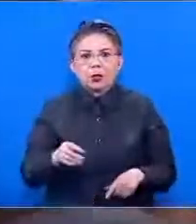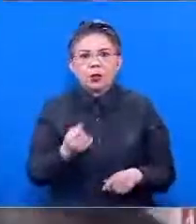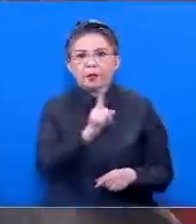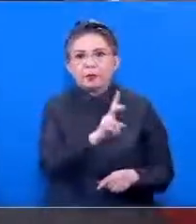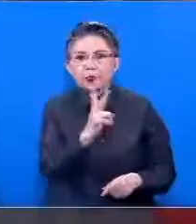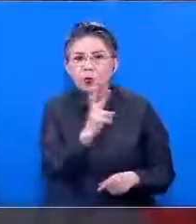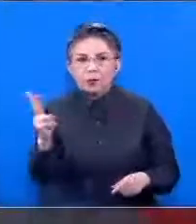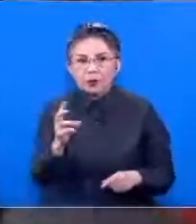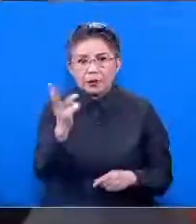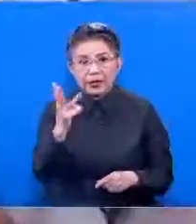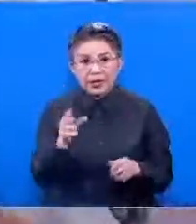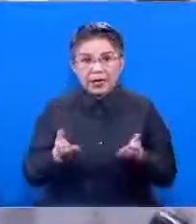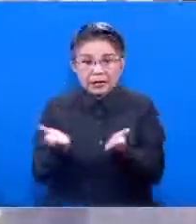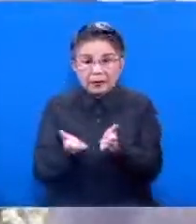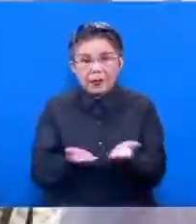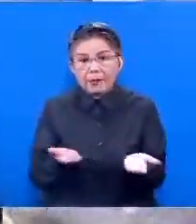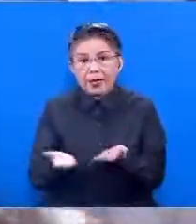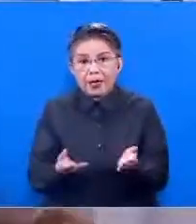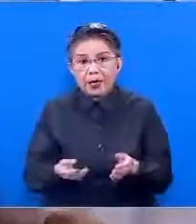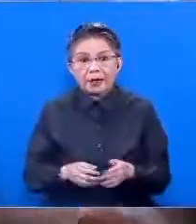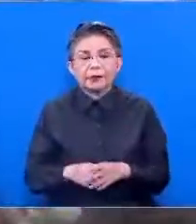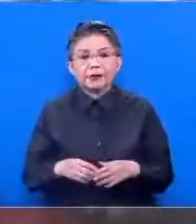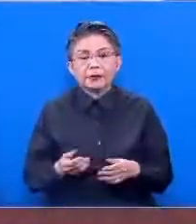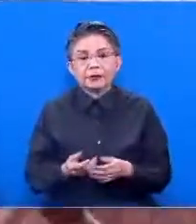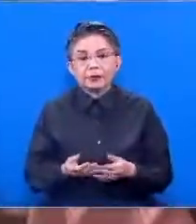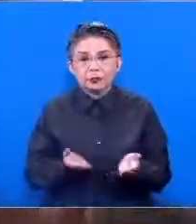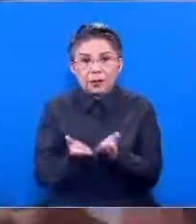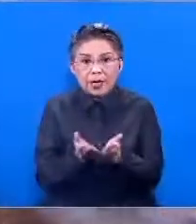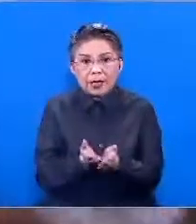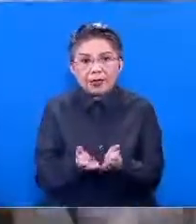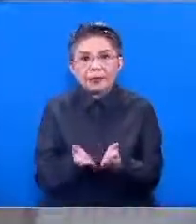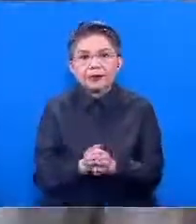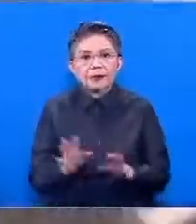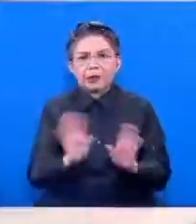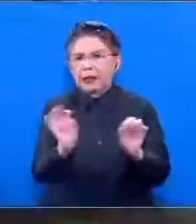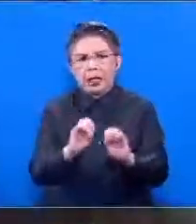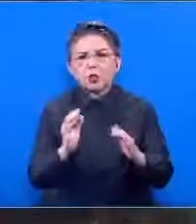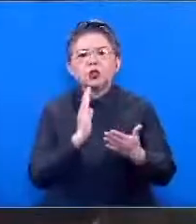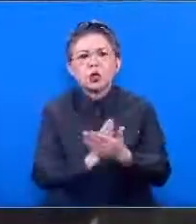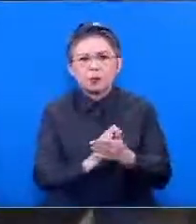tiga kapal yang biasanya melayani rute pelabuhan Kalianget Kangean tidak beroperasi.